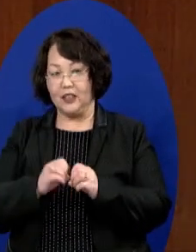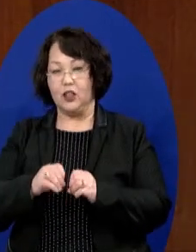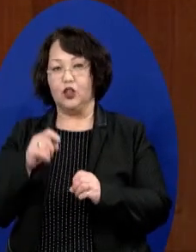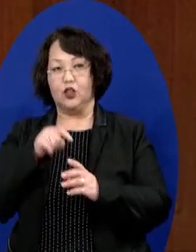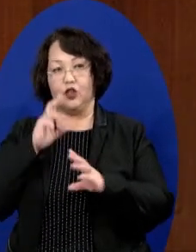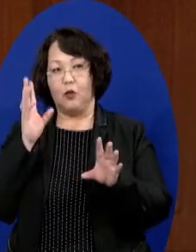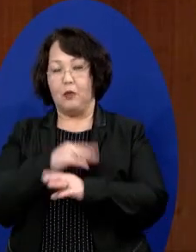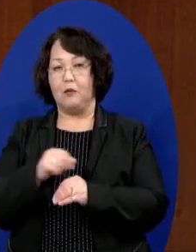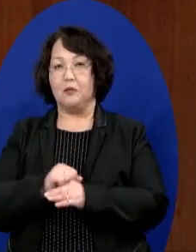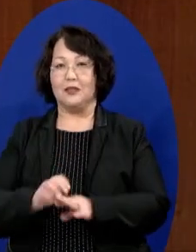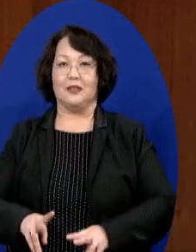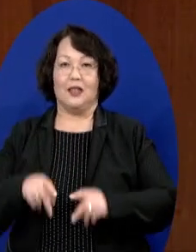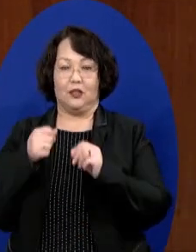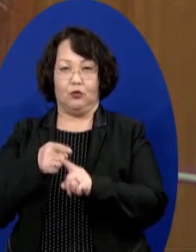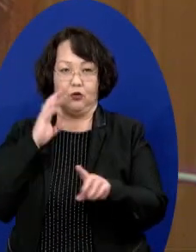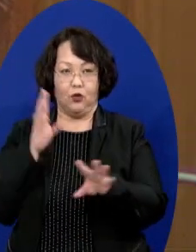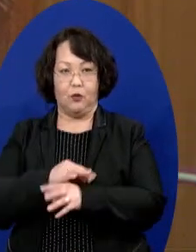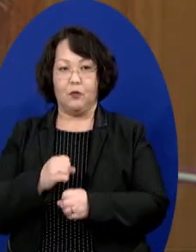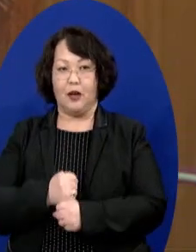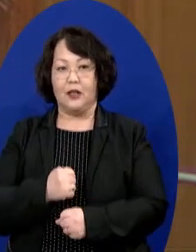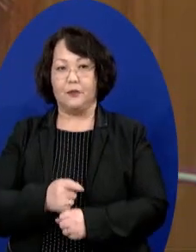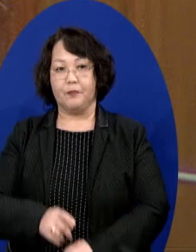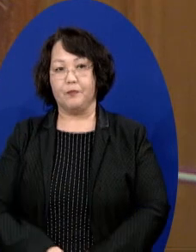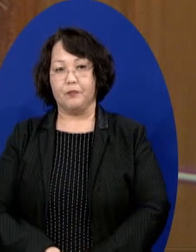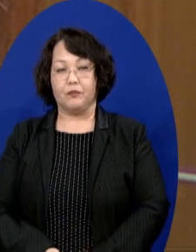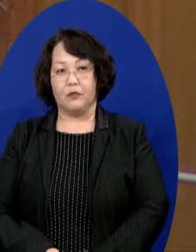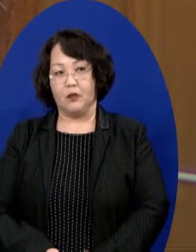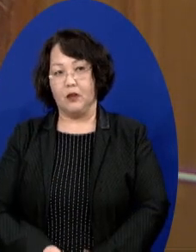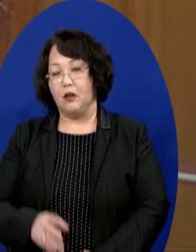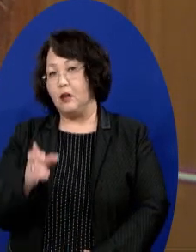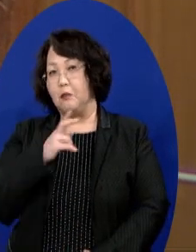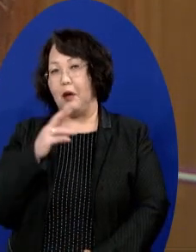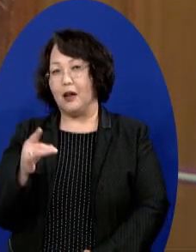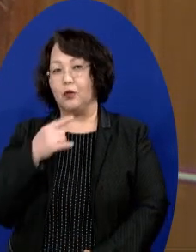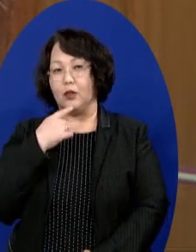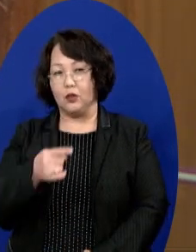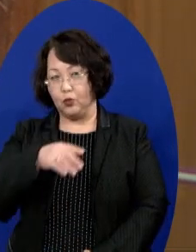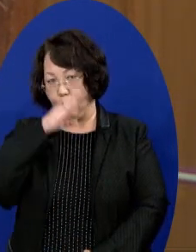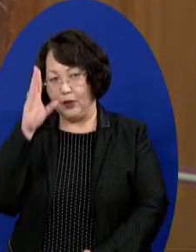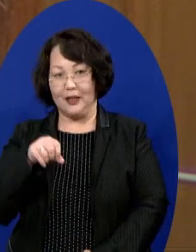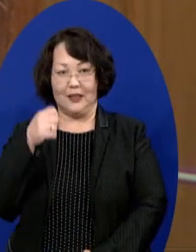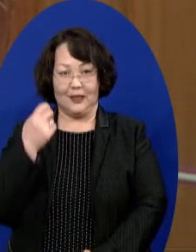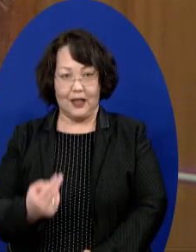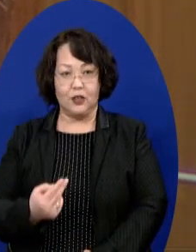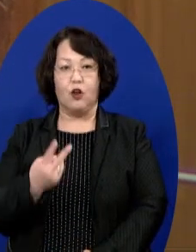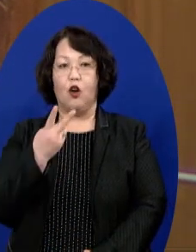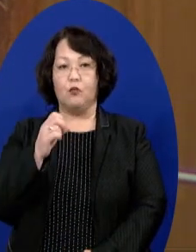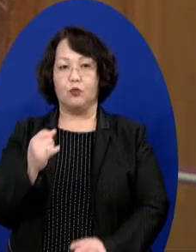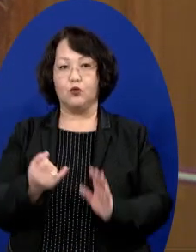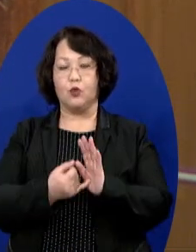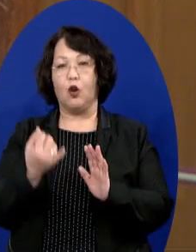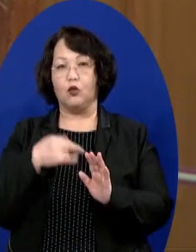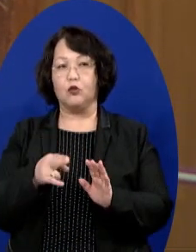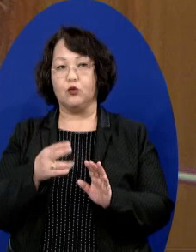ийм чиглэлүүдэр бүтэн өөрчлөлт хийж байгаа. Баг нуучууд хэлжсэн дулааны цахилгаан станцыг 2006 онд ингээд